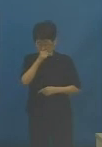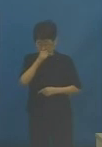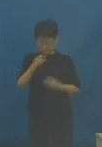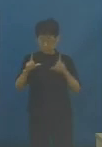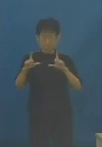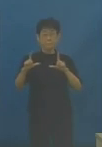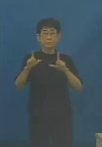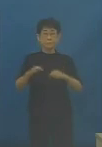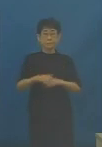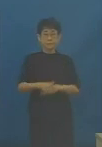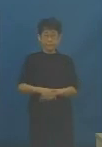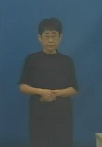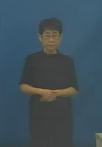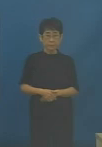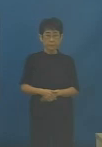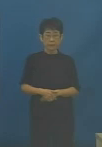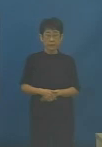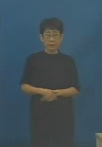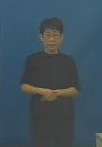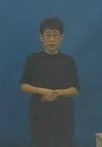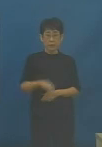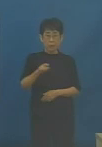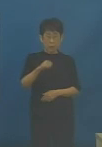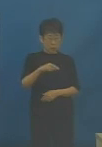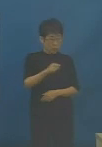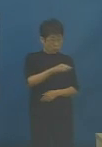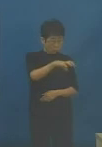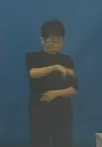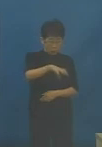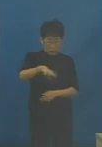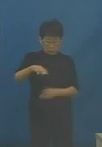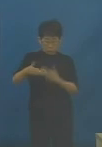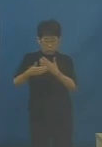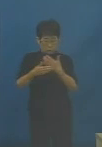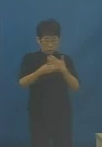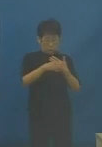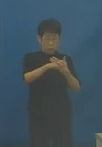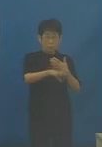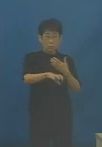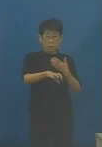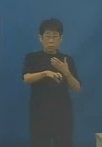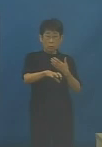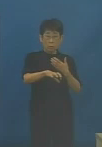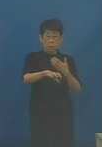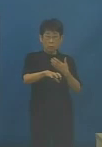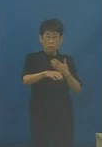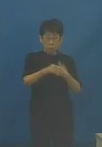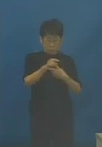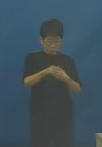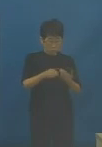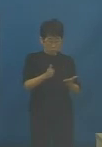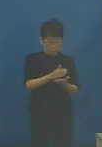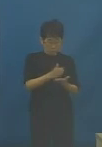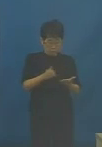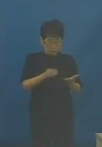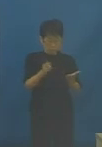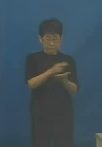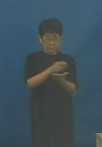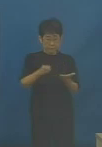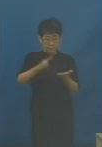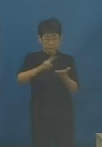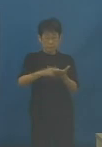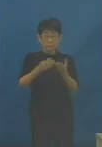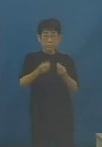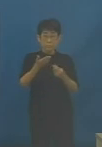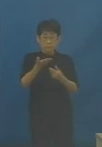としてはコンタクトセンターでどこの診療所で判定を受けましたかというのを入れます。でそこは確認します